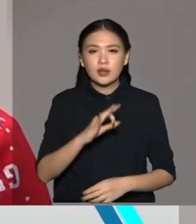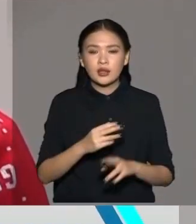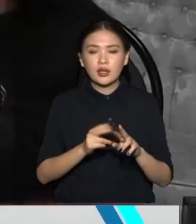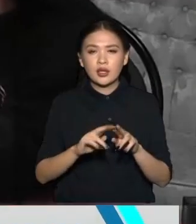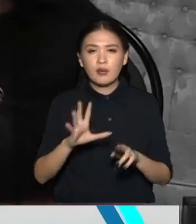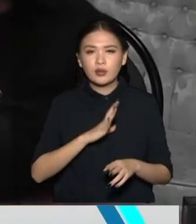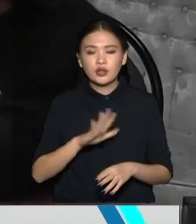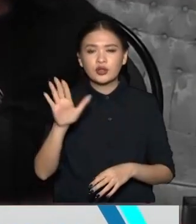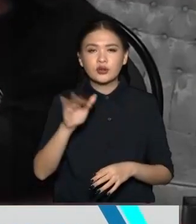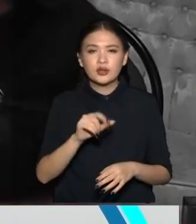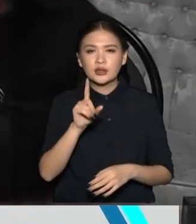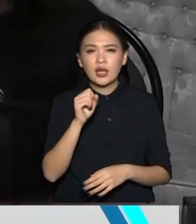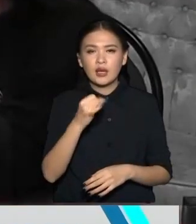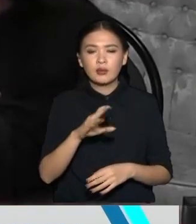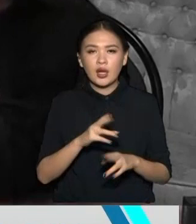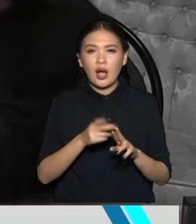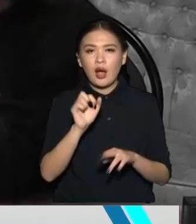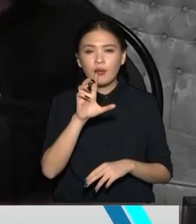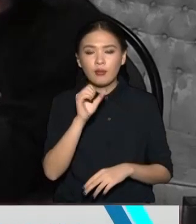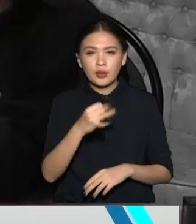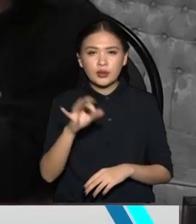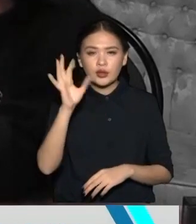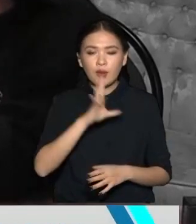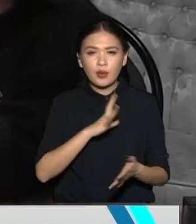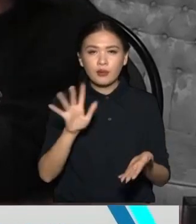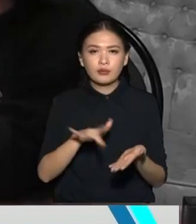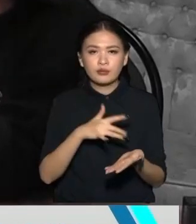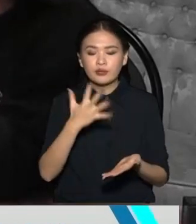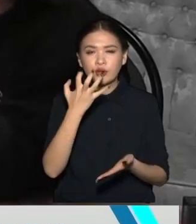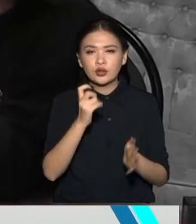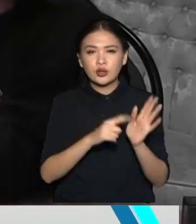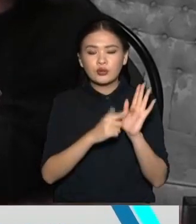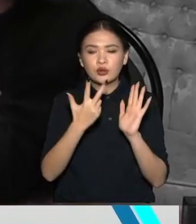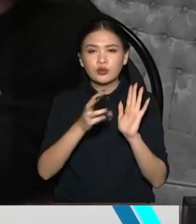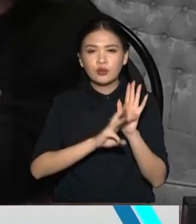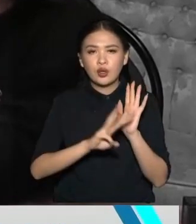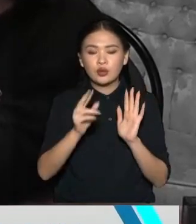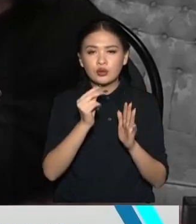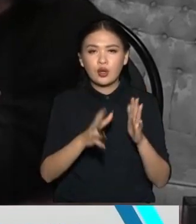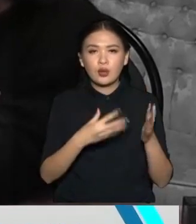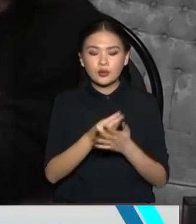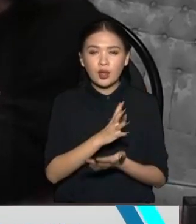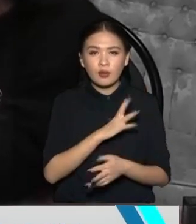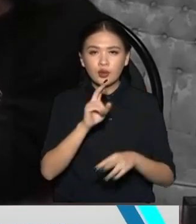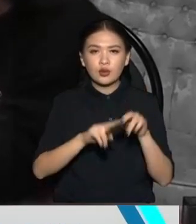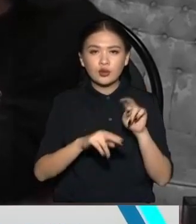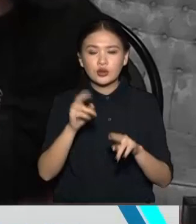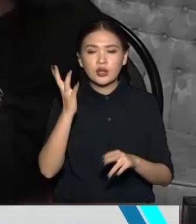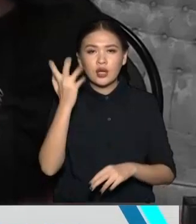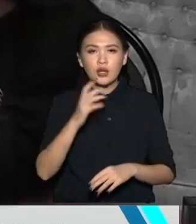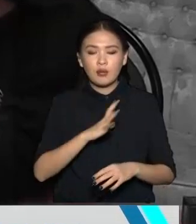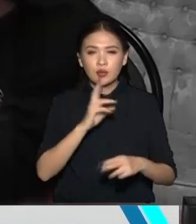жилищный займ. Абай жастары тұрғын үй бағдарламасына қалалық бюджеттен 573 миллион теңге бөлінген. Құрылысы салынып біткен пәтерлерде